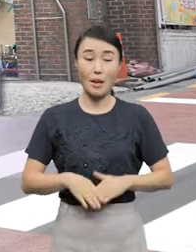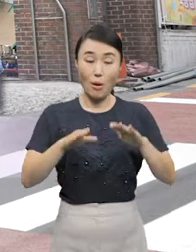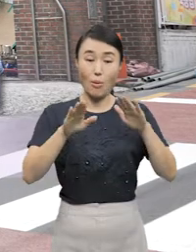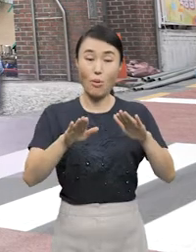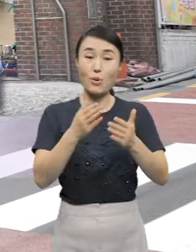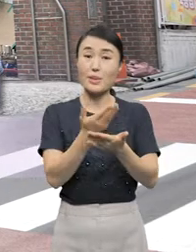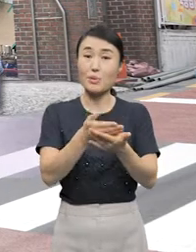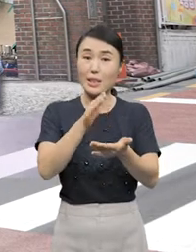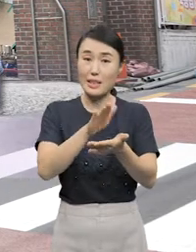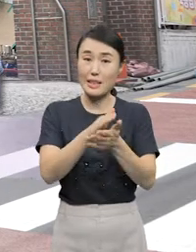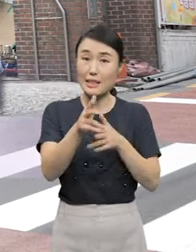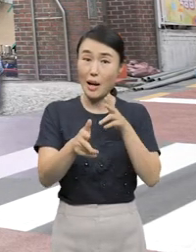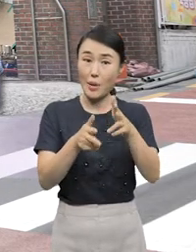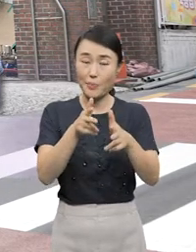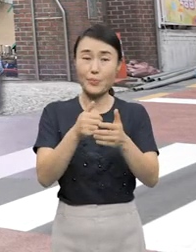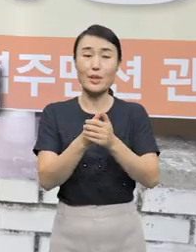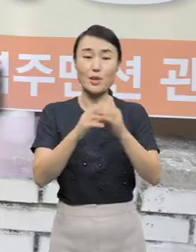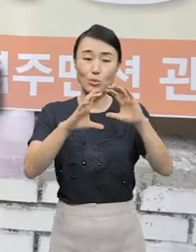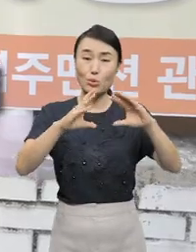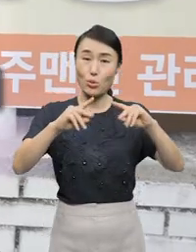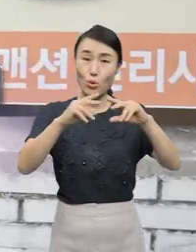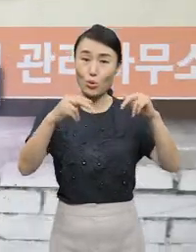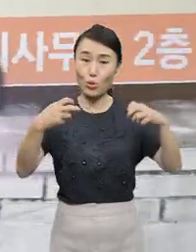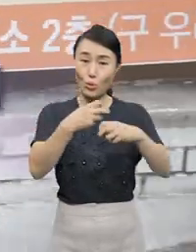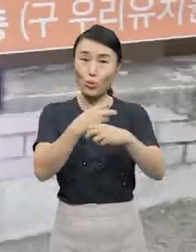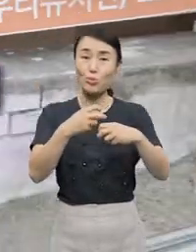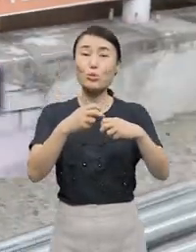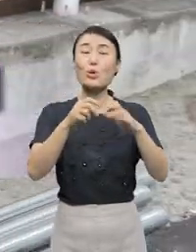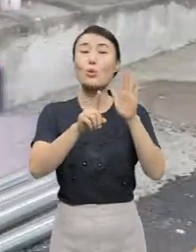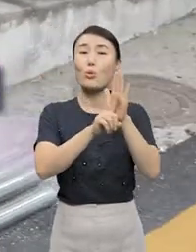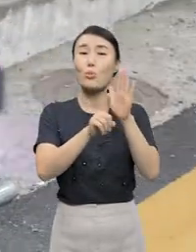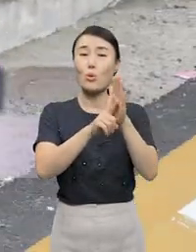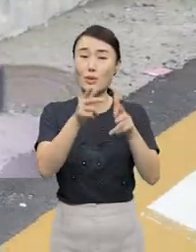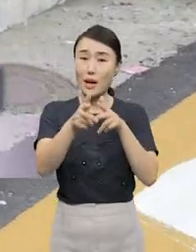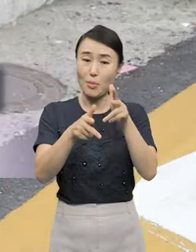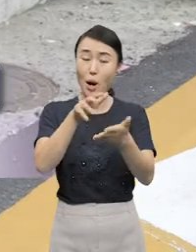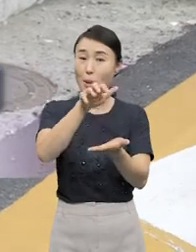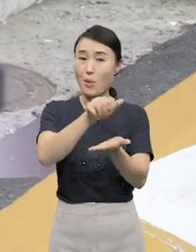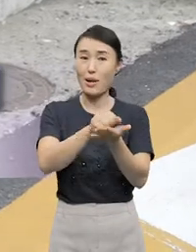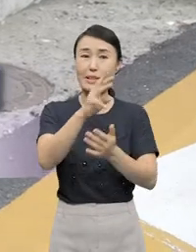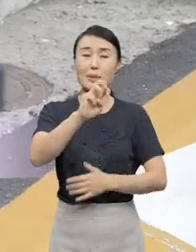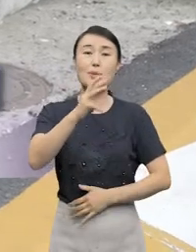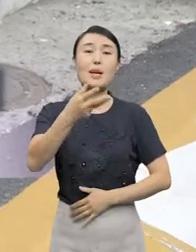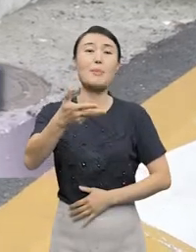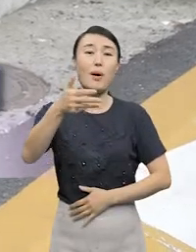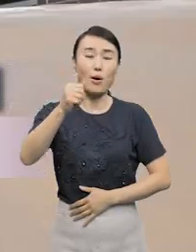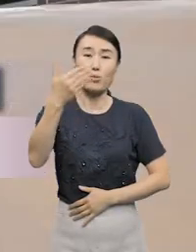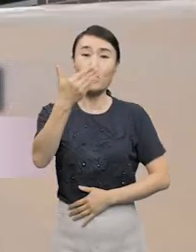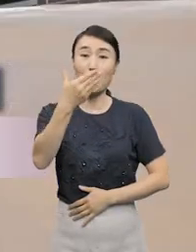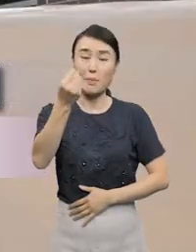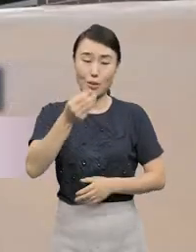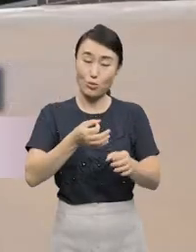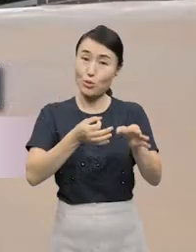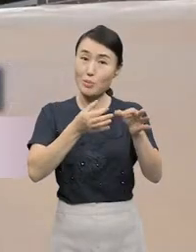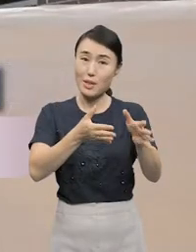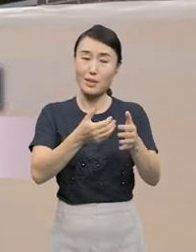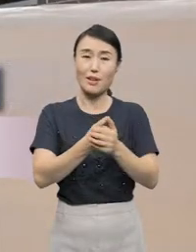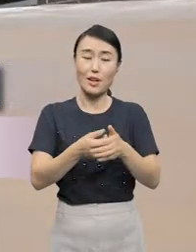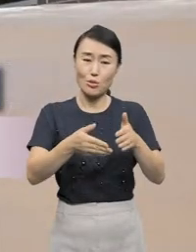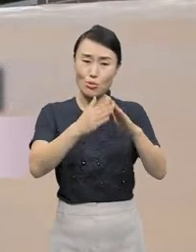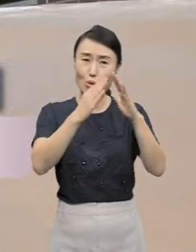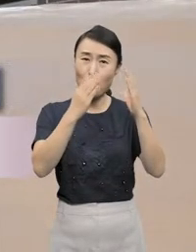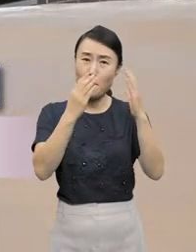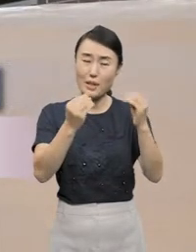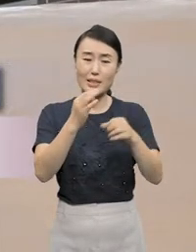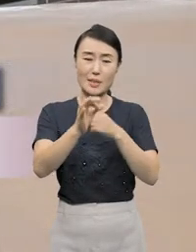이번 그린 리모델링 사업은 국토교통부 공모사업 선정으로 확보한 33억 9천만 원을 투입해 준공된